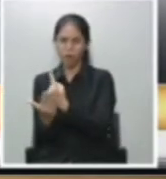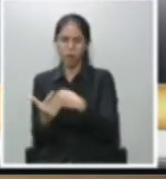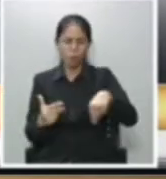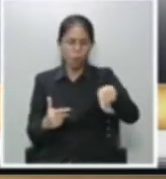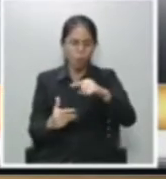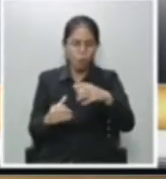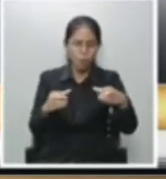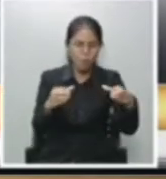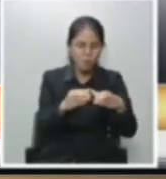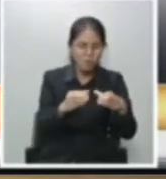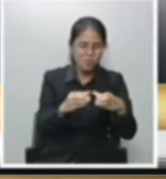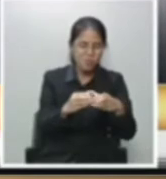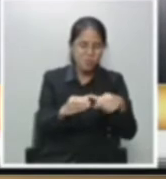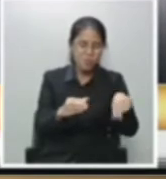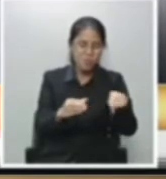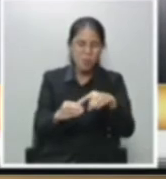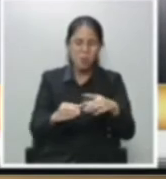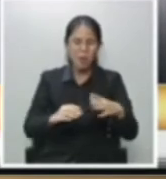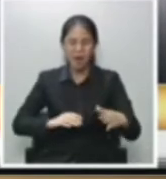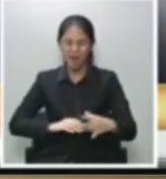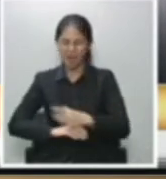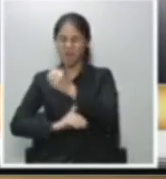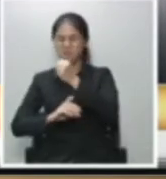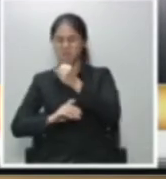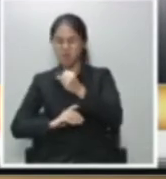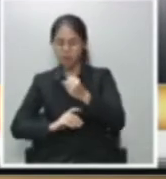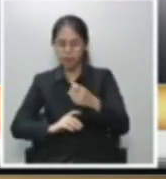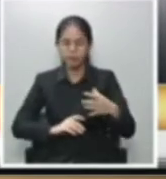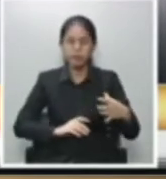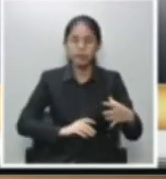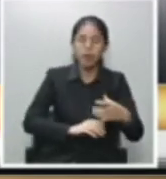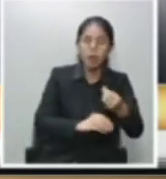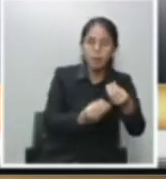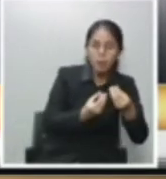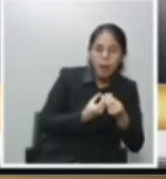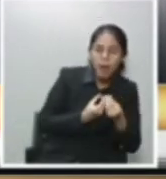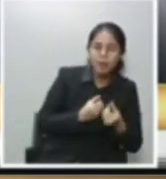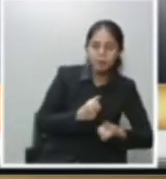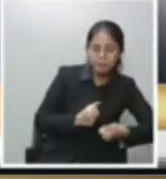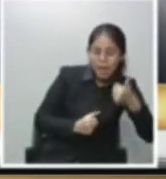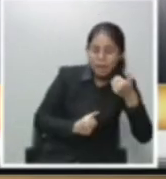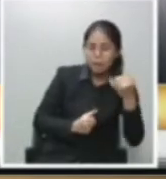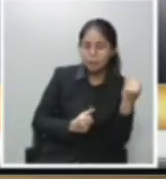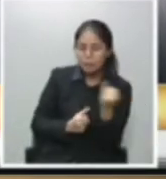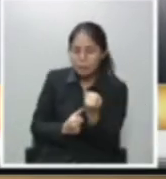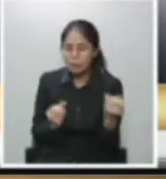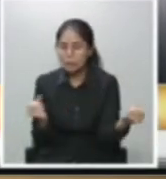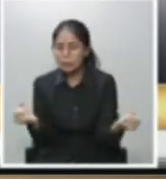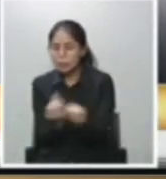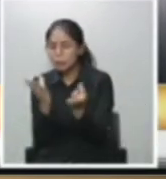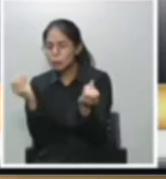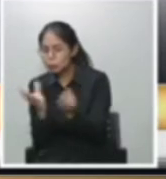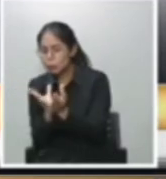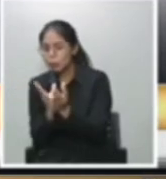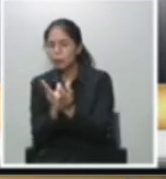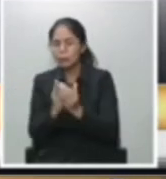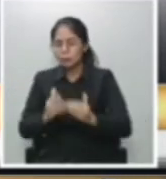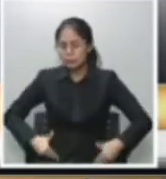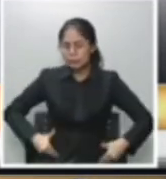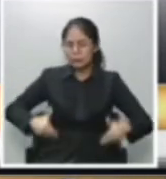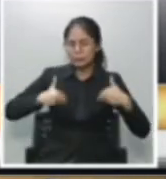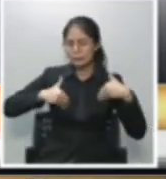จากการปฏิวัติยึดอำนาจผลพลอยได้ผลกระทบที่เลวร้ายถึงชีวิตและทรัพย์สินของประชาช